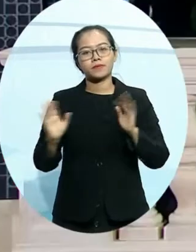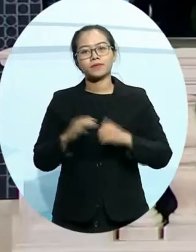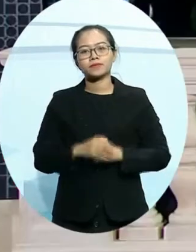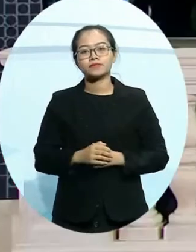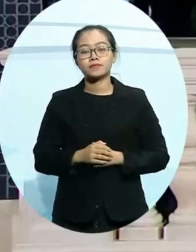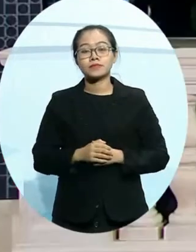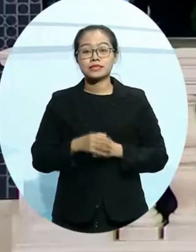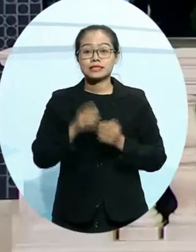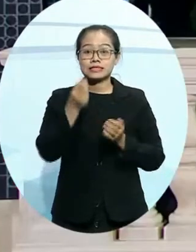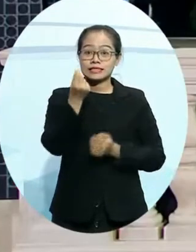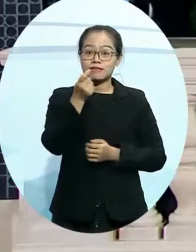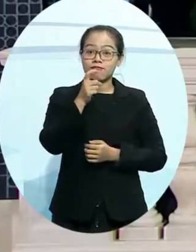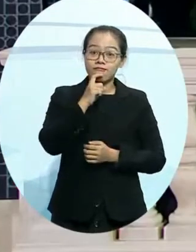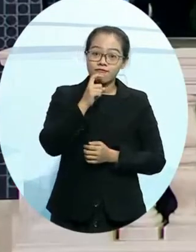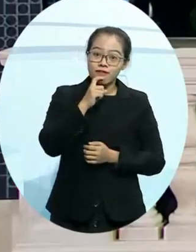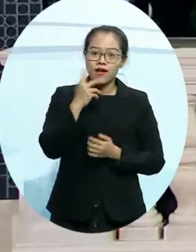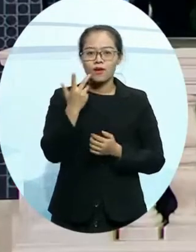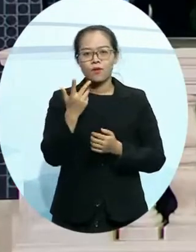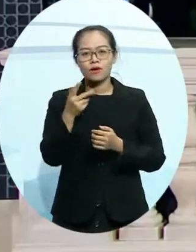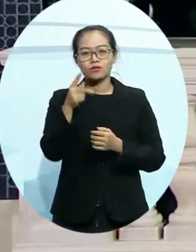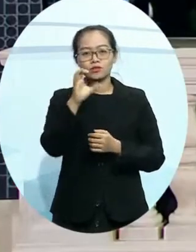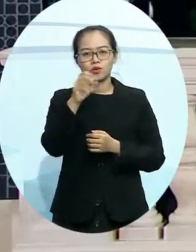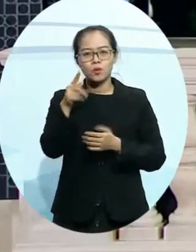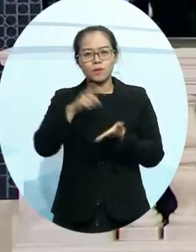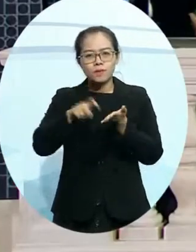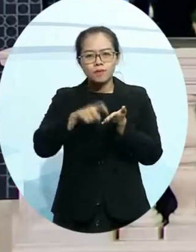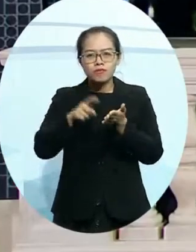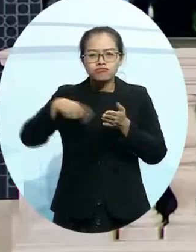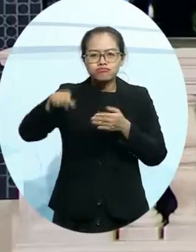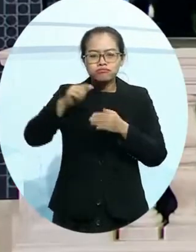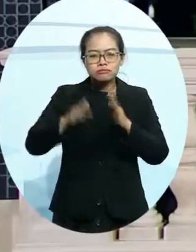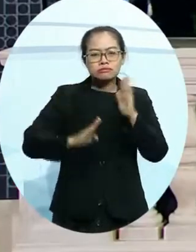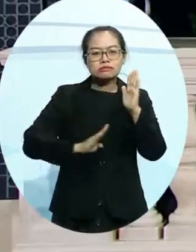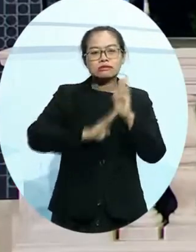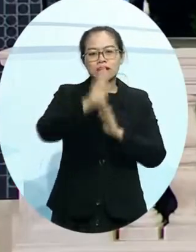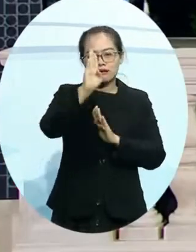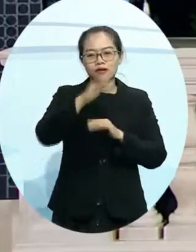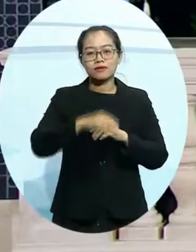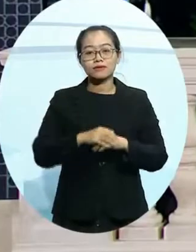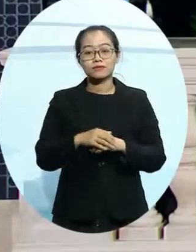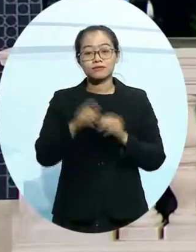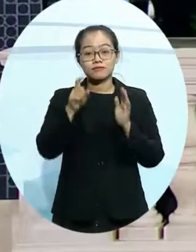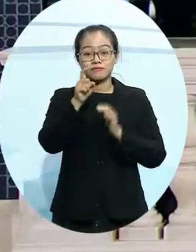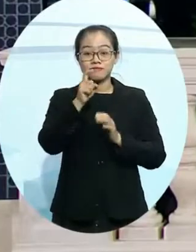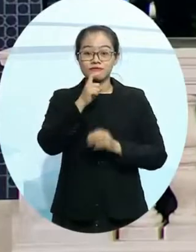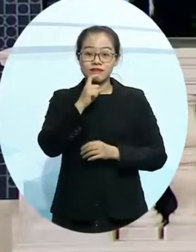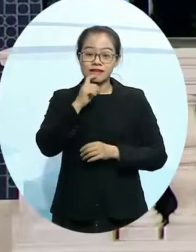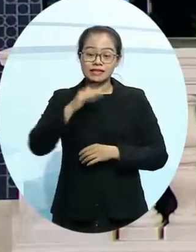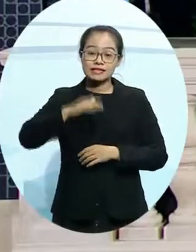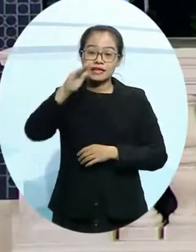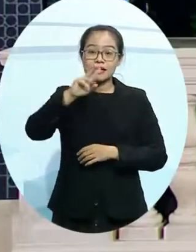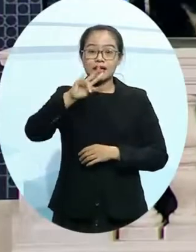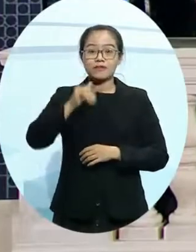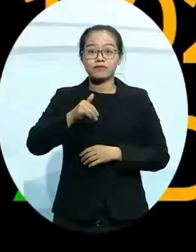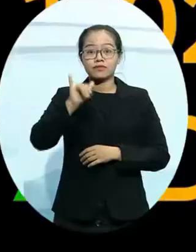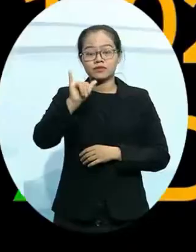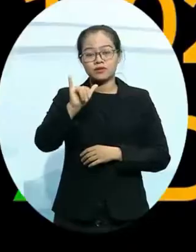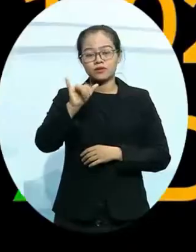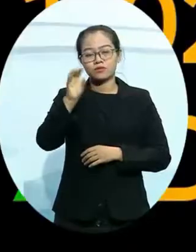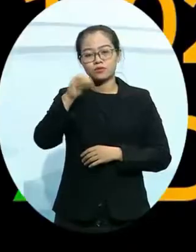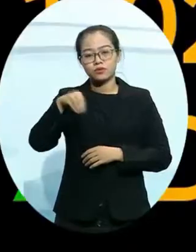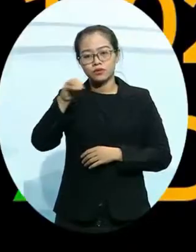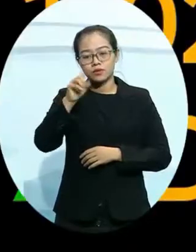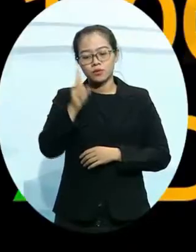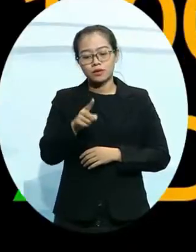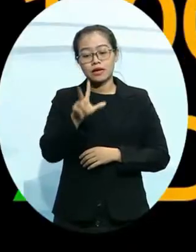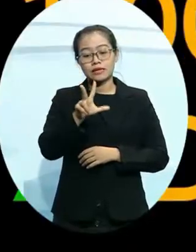các chỉ số chứng khoán Mỹ đều đi lên sau quyết định của Fed. Giá vàng tăng thêm 26 đô la Mỹ, đạt 1.834 đô la Mỹ một ounce.